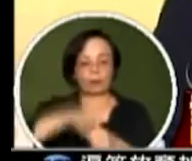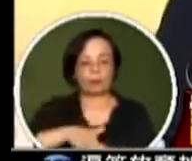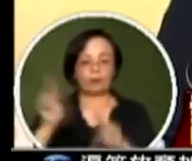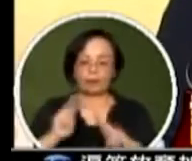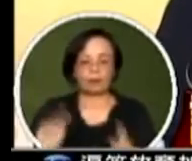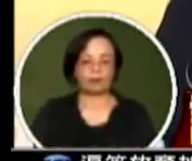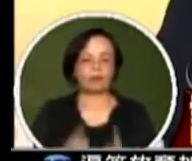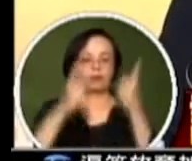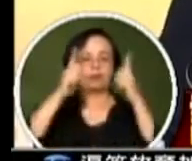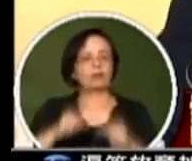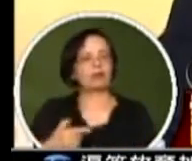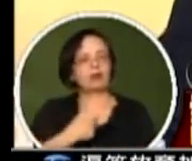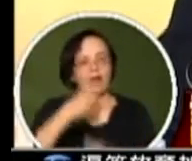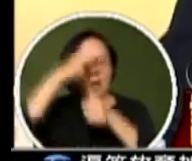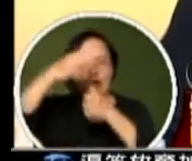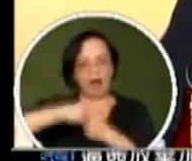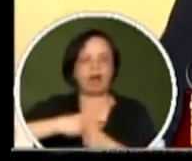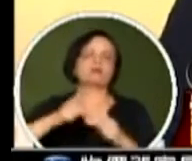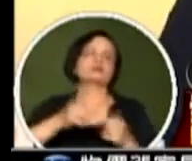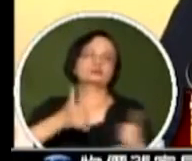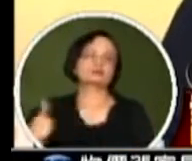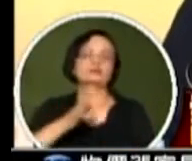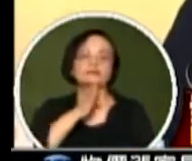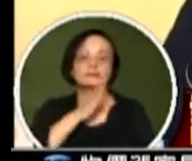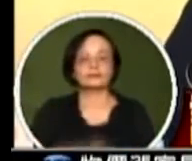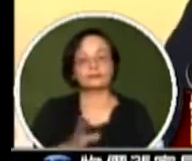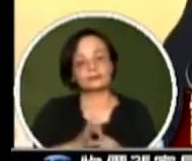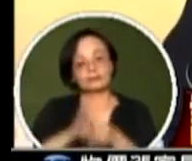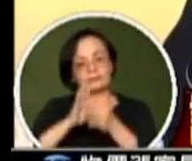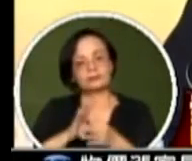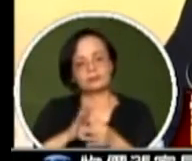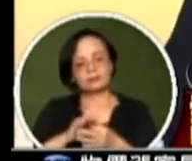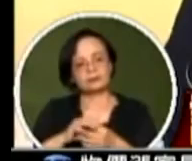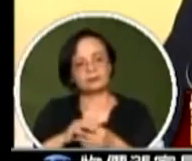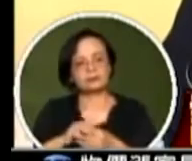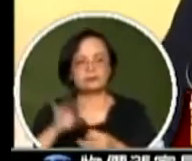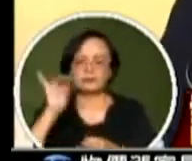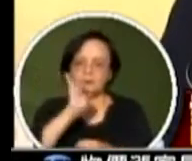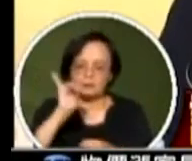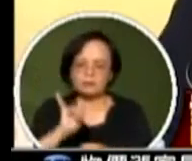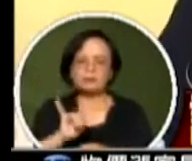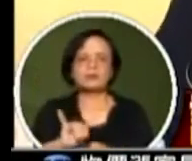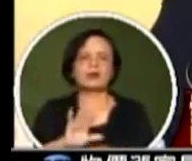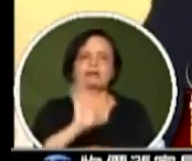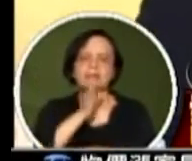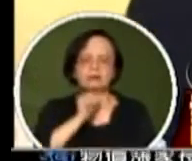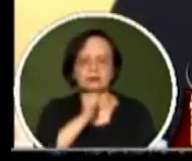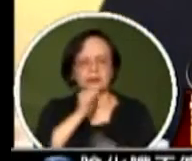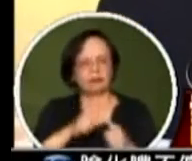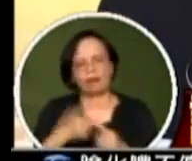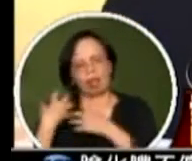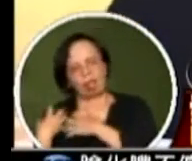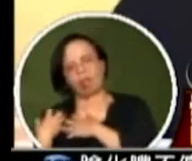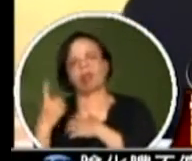油价这个电价涨，为什么受害最大是小老百姓？因为呢，如果涨一个月多花1000块。有些人无所谓啊，可是穷人是很大